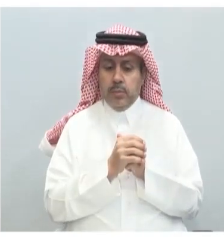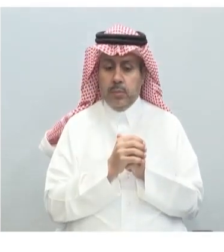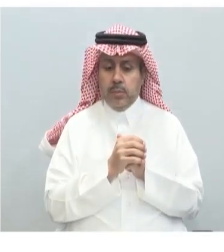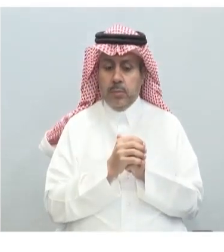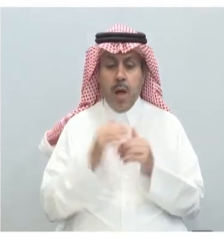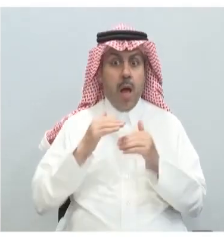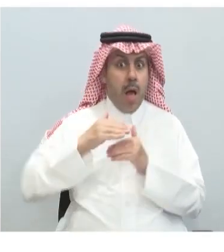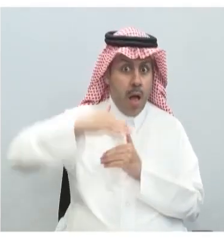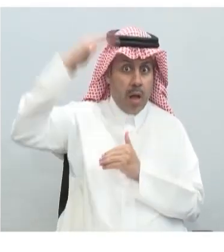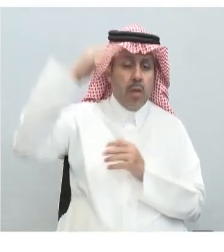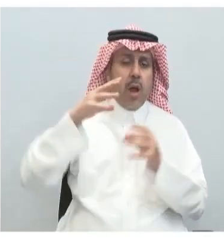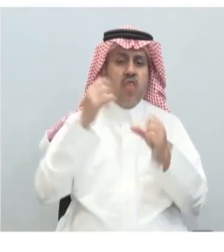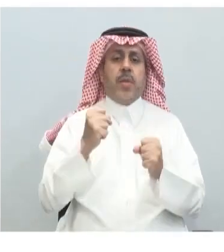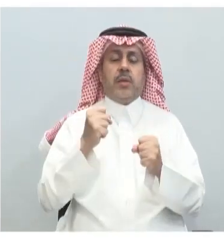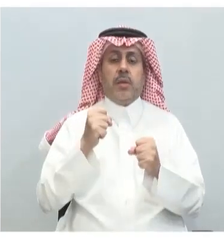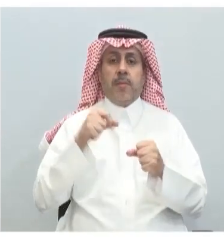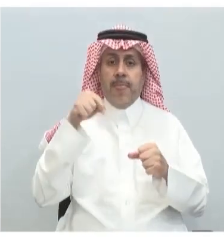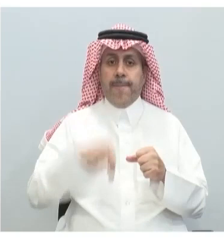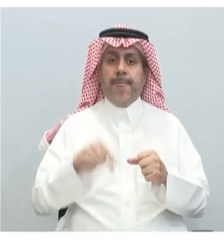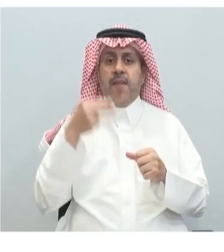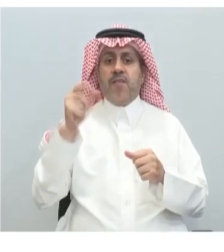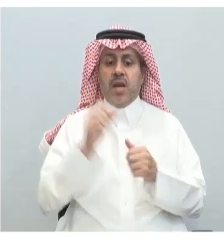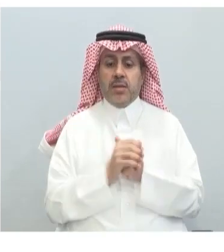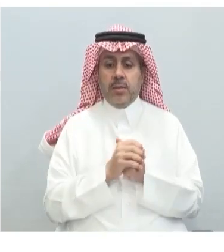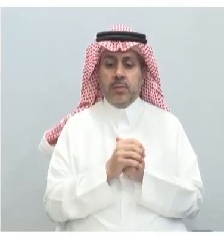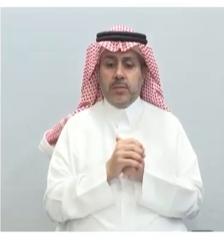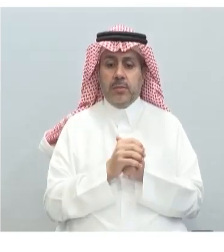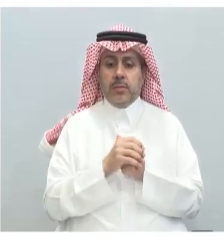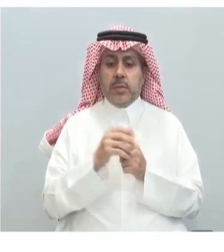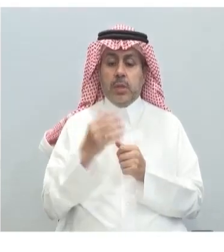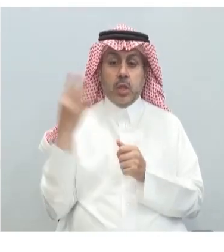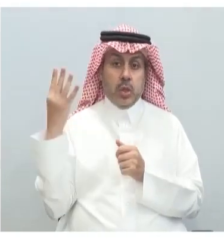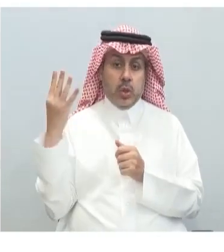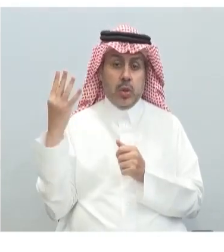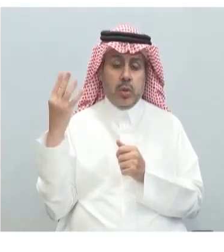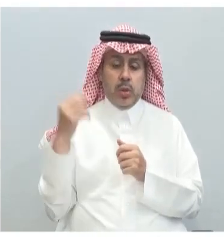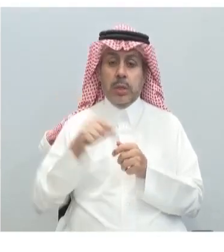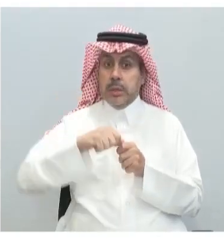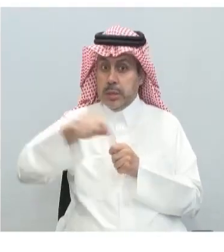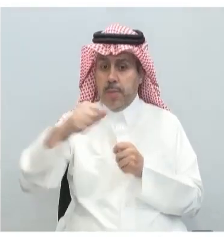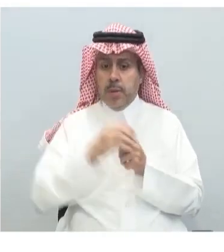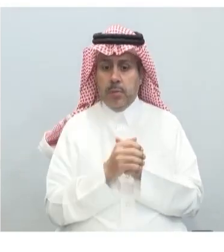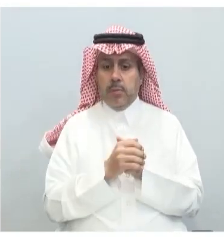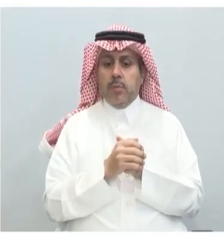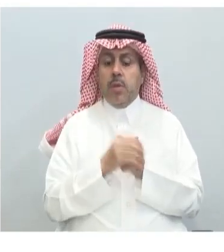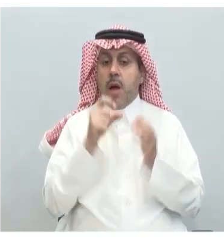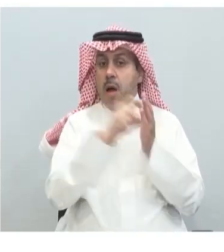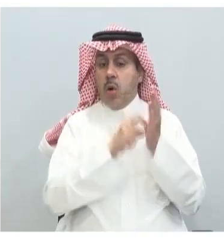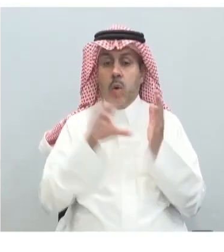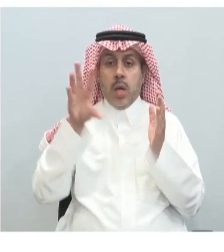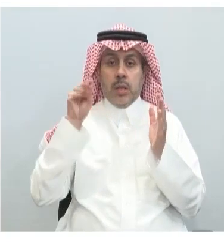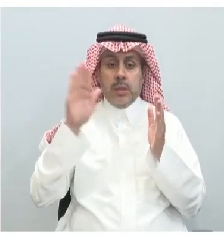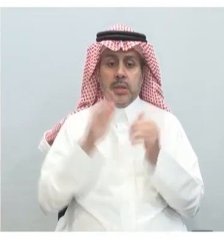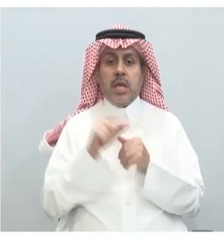اكثر ثبات من العناصر التي تكونت منها ايضا حساب استعمل قانون هيس لايجاد